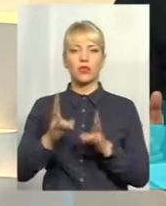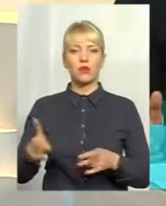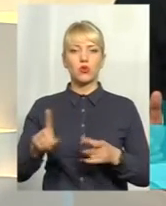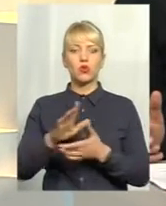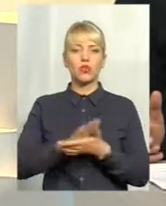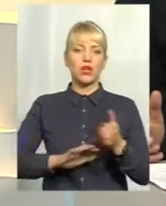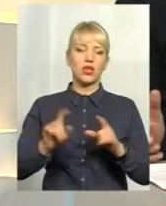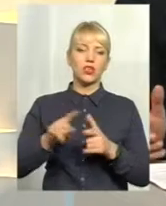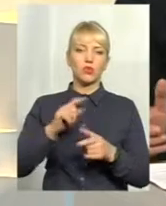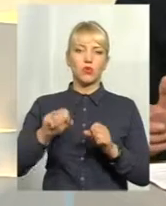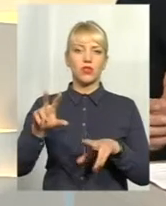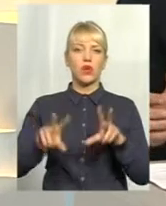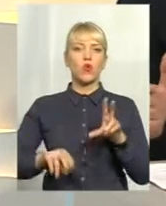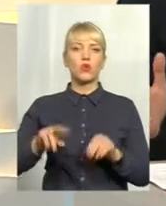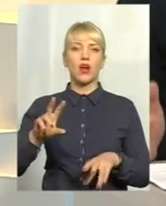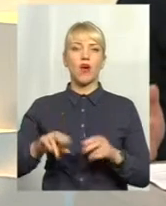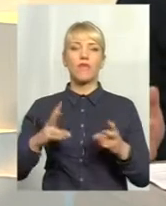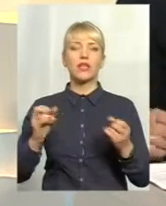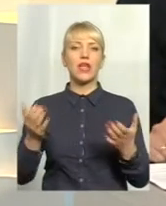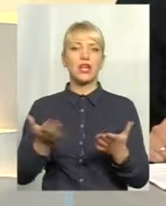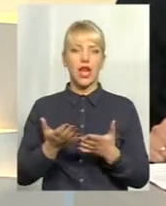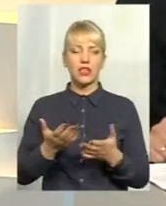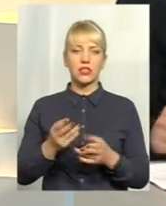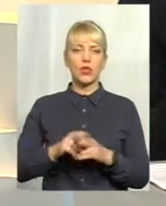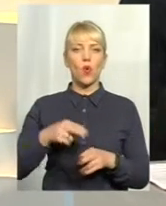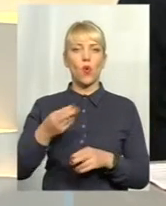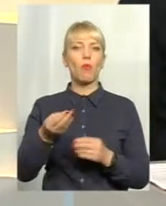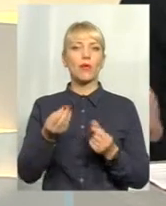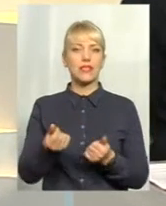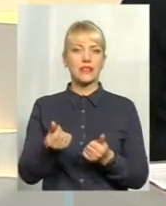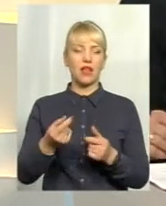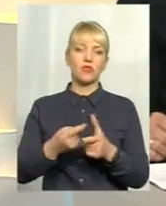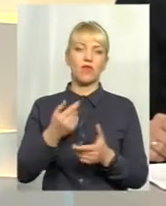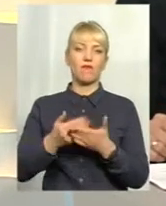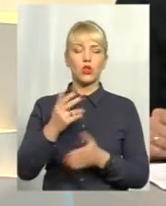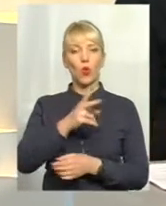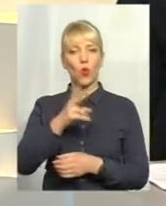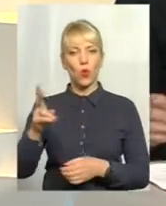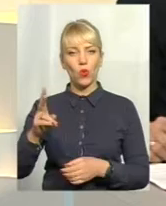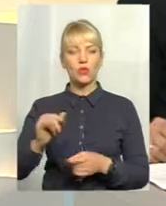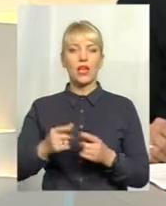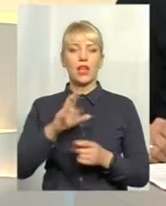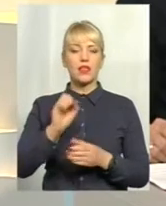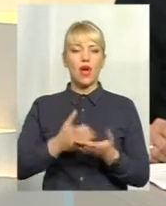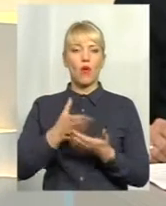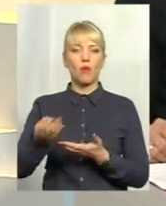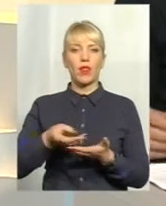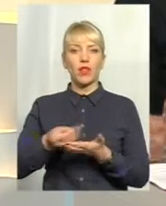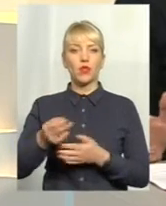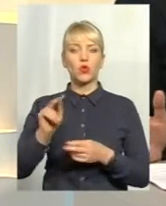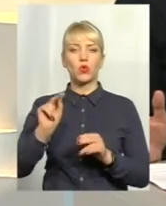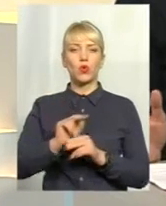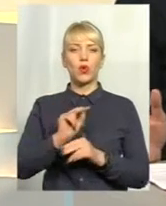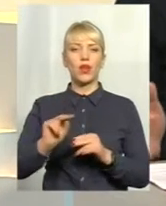вона розраховувати на якусь компенсацію якусь від когось, на оплату лікування тощо.